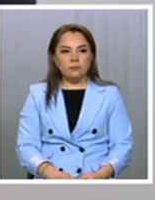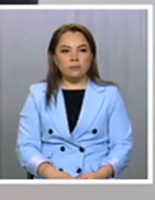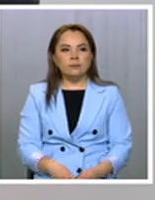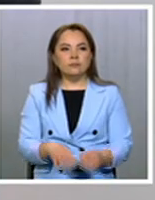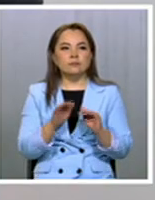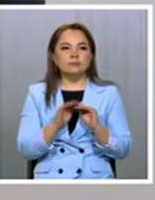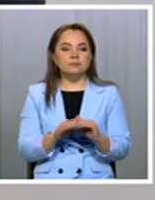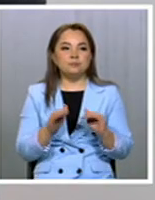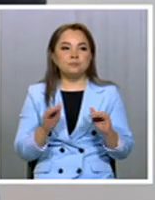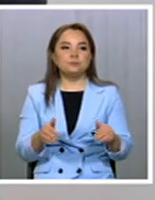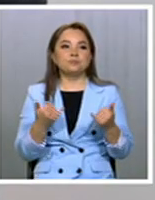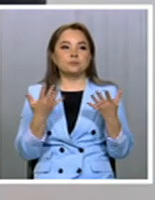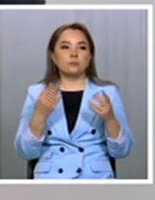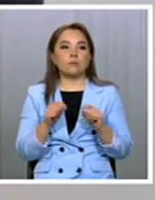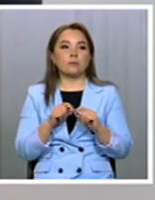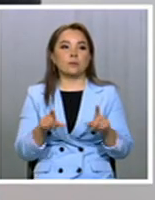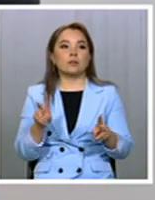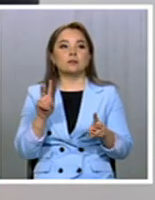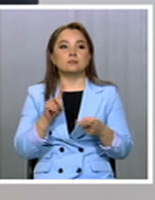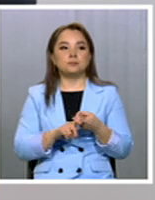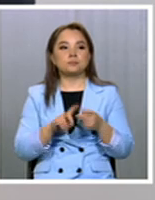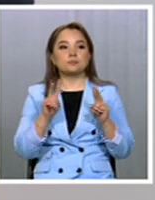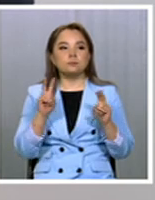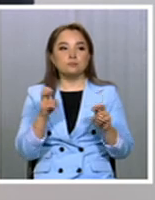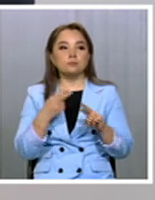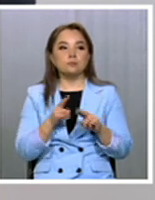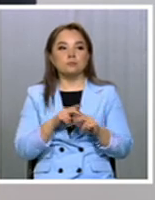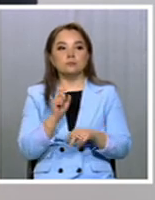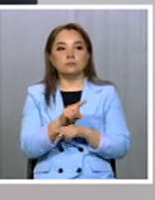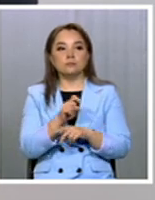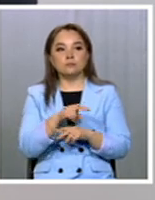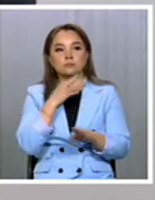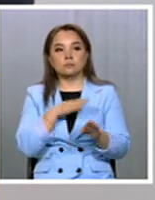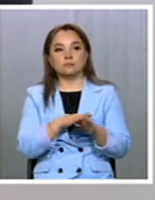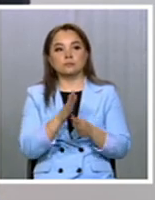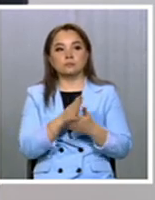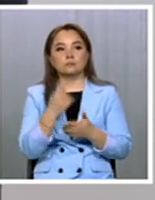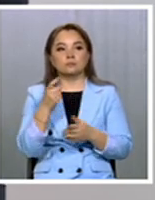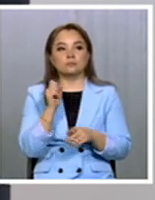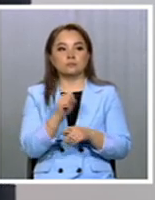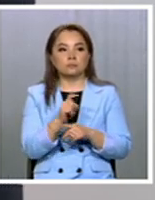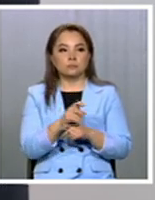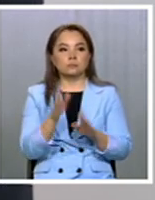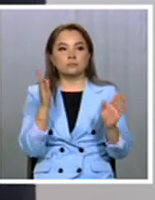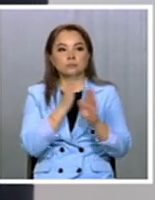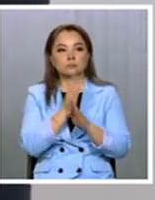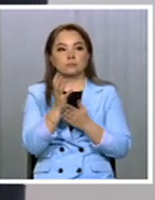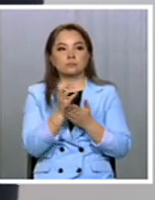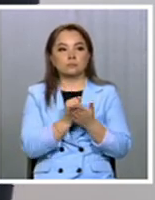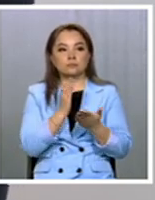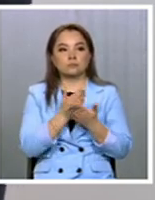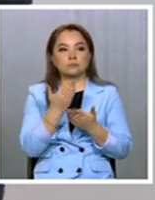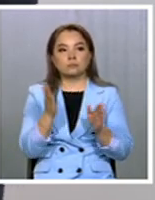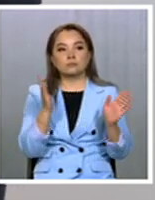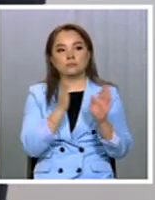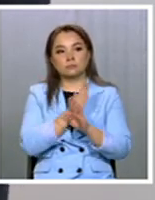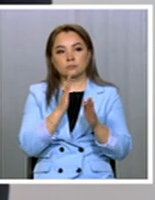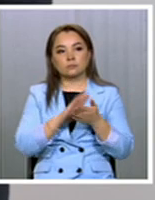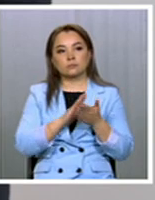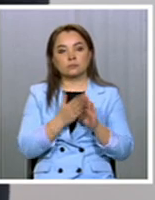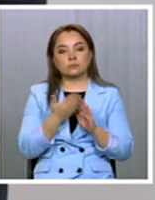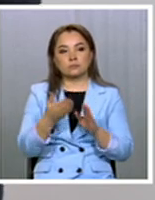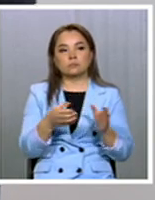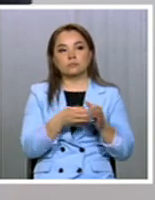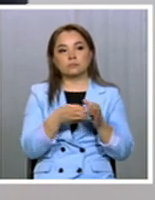Балалар, енді бүгінгі тақырыпқа байланысты тапсырма орындайық. Бірінші тапсырма – табиғат ресурстарын экологиялық жағынан